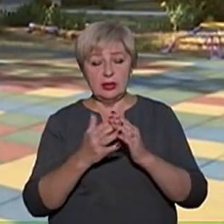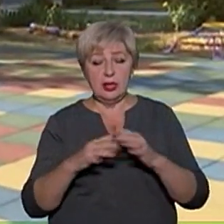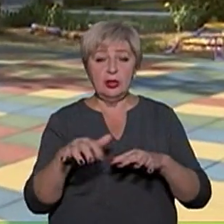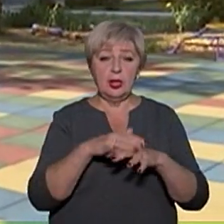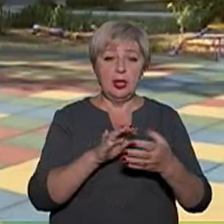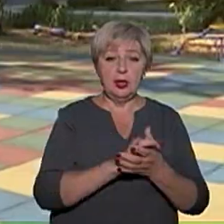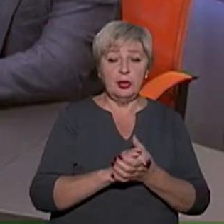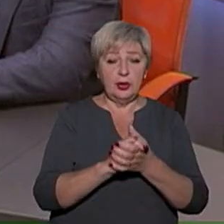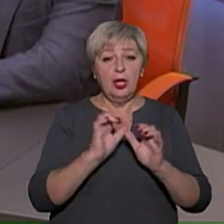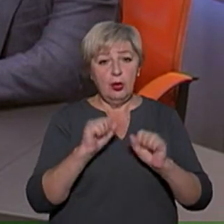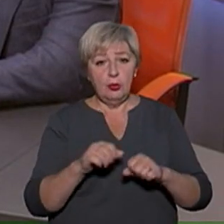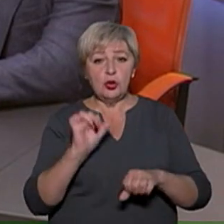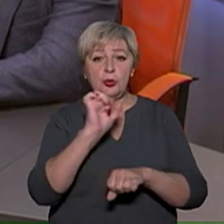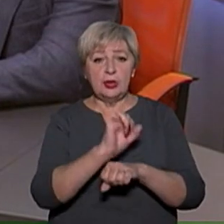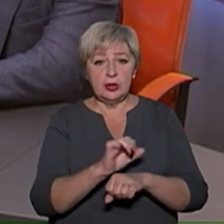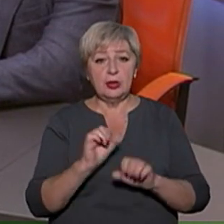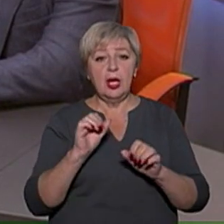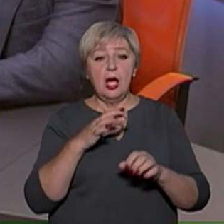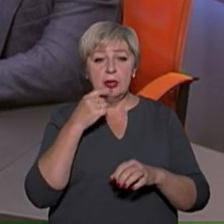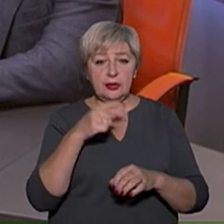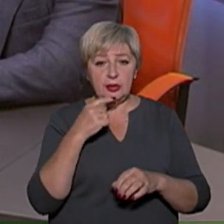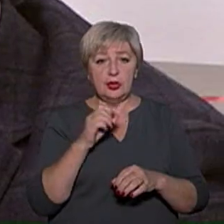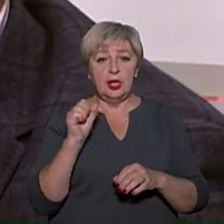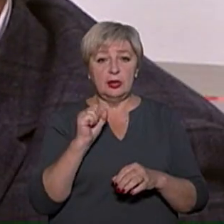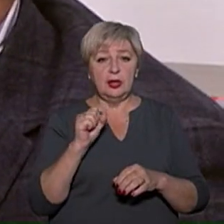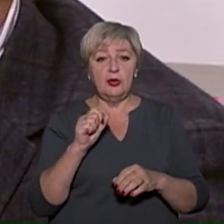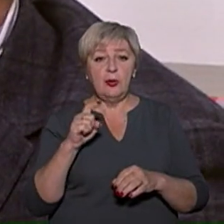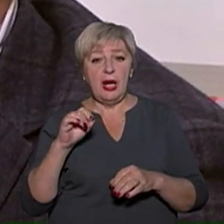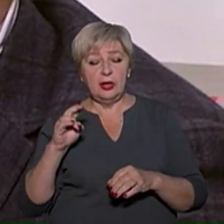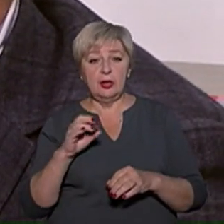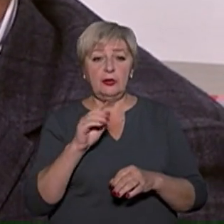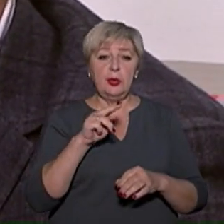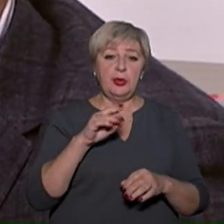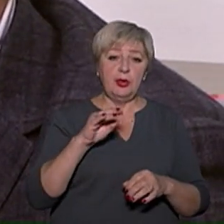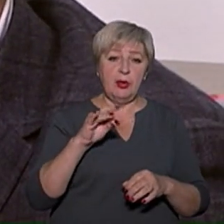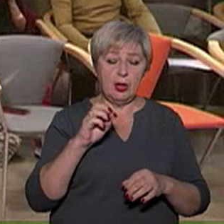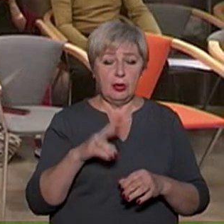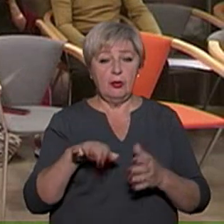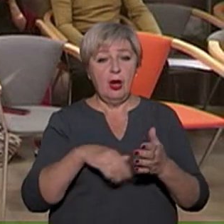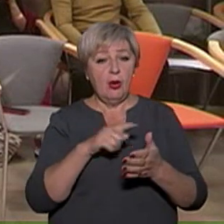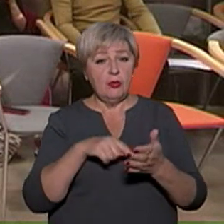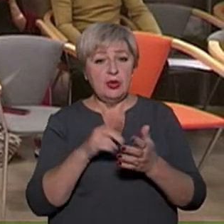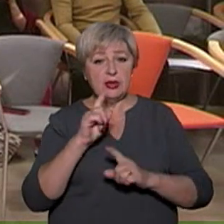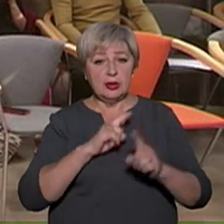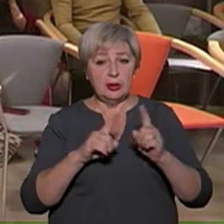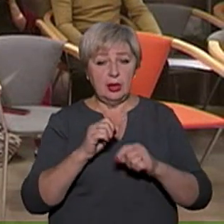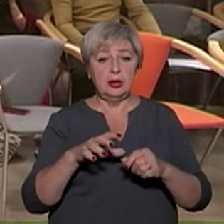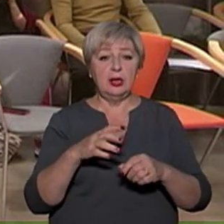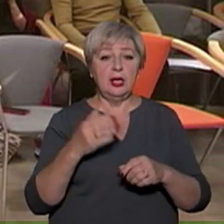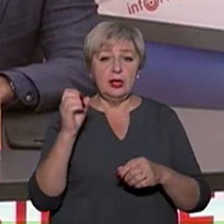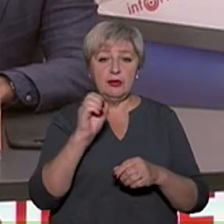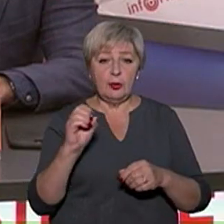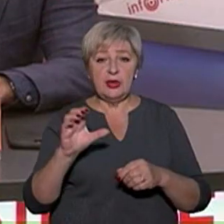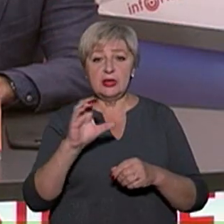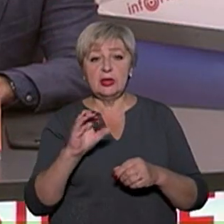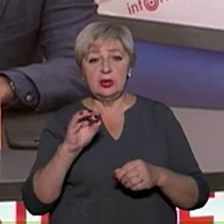можуть призупинити, стверджують Артем Хмельников і Каміль Примаков. За словами депутатів міськради від партії «Європейська солідарність», у Верховній